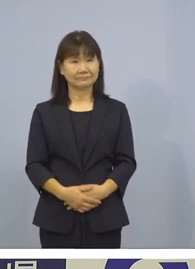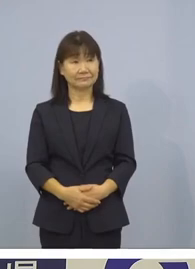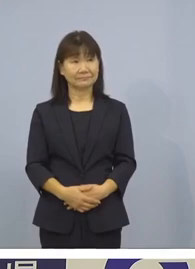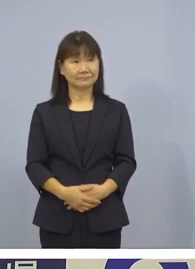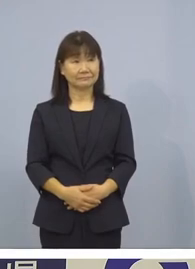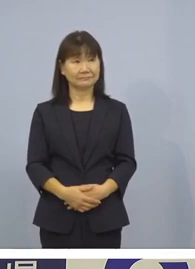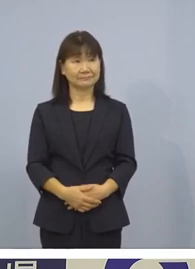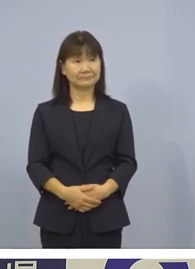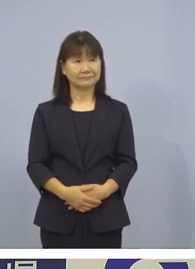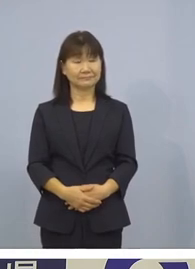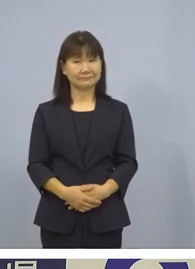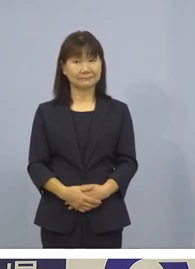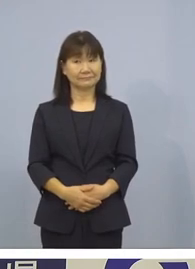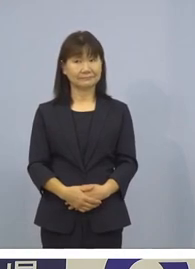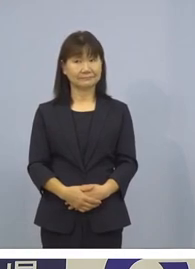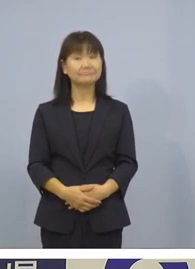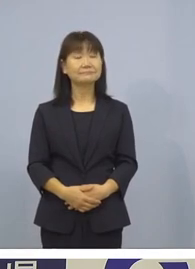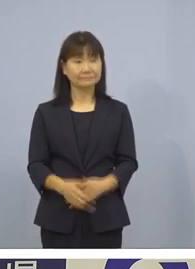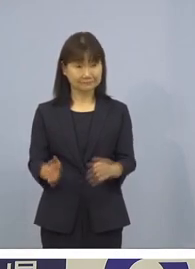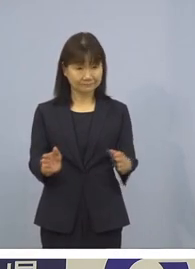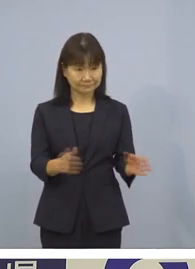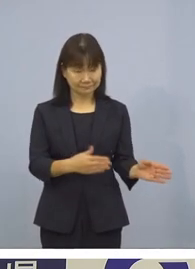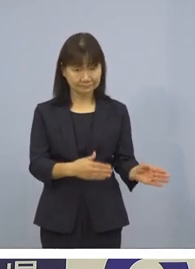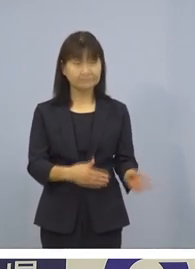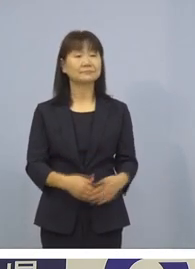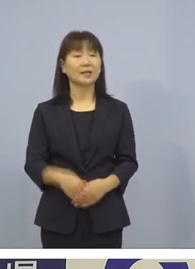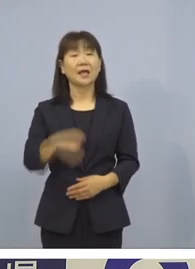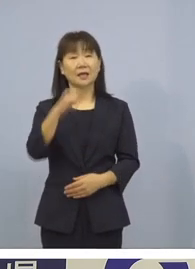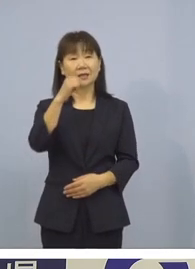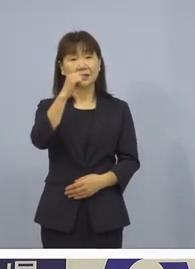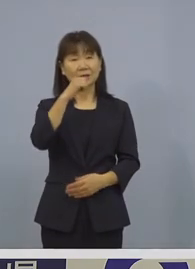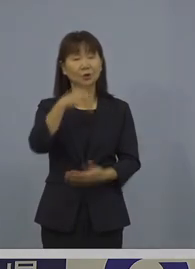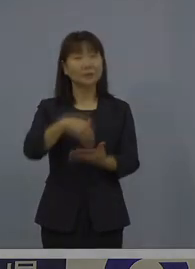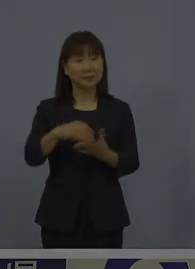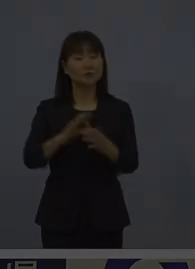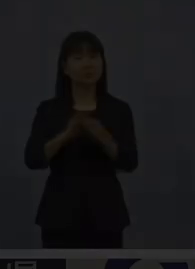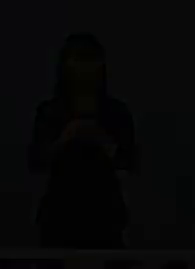じゃあ予算の方はこれで、 はい、ありがとうございました。